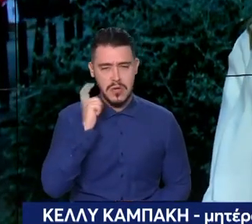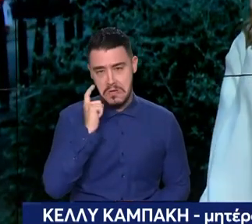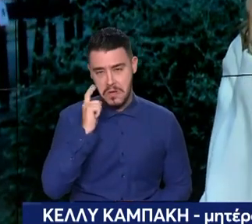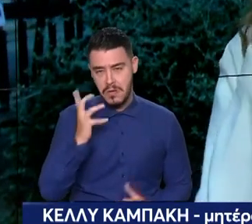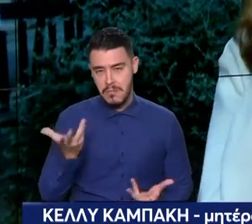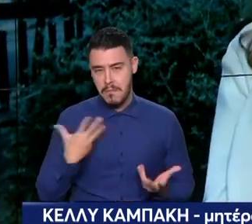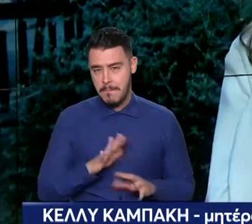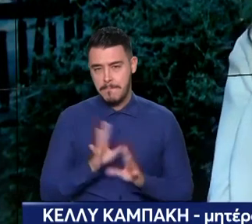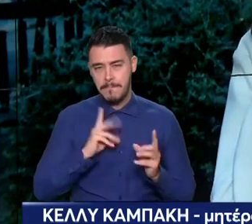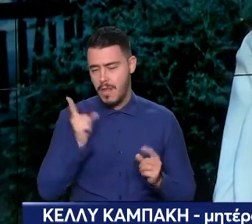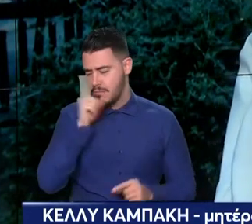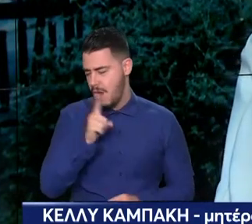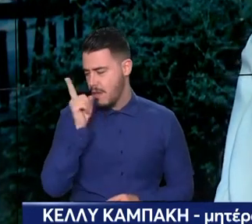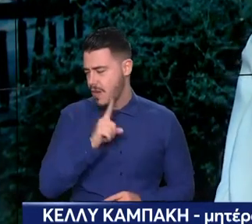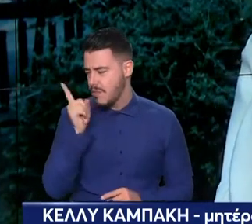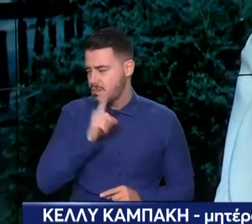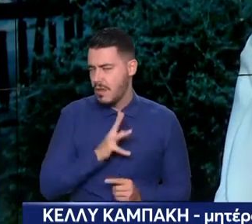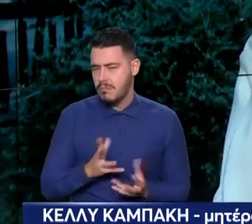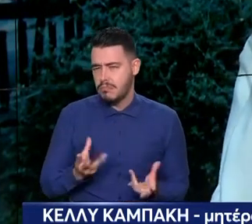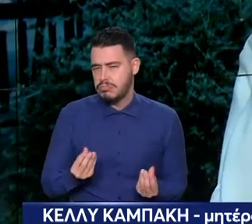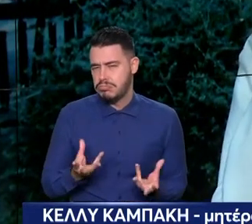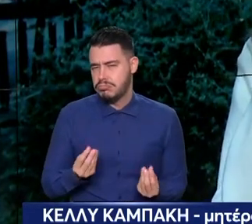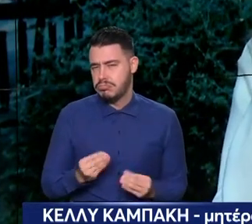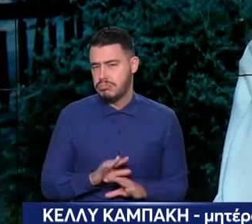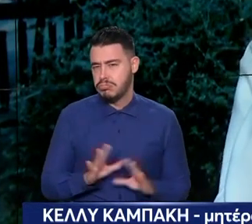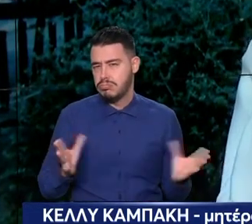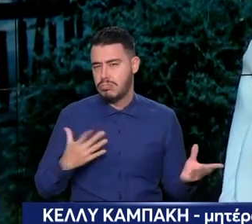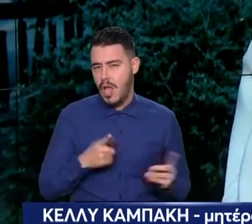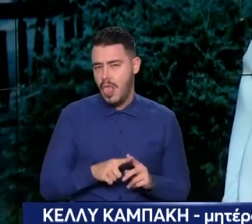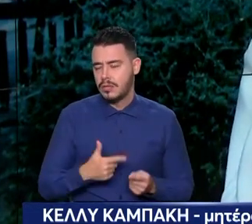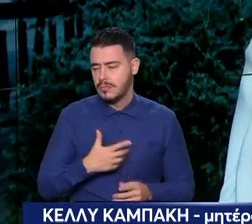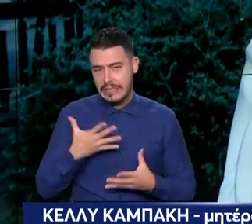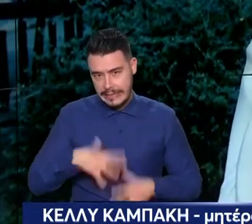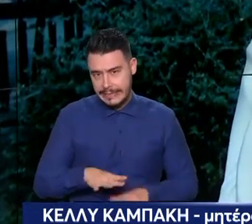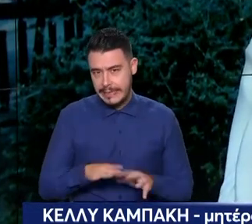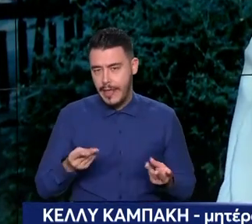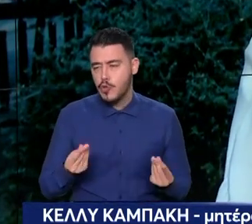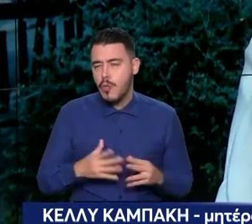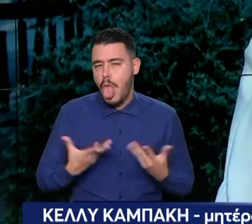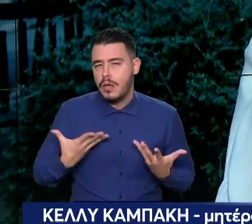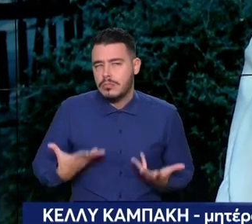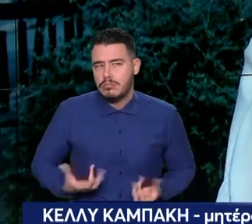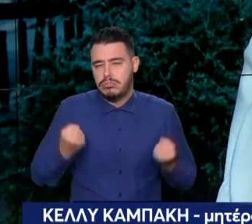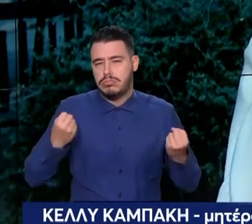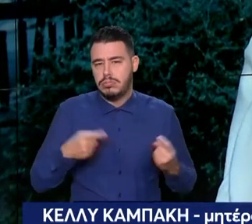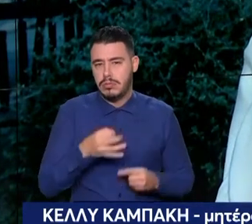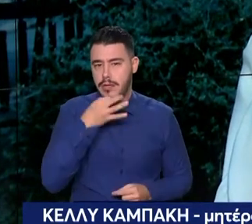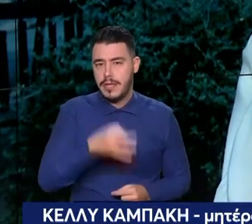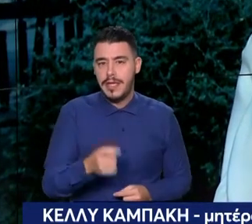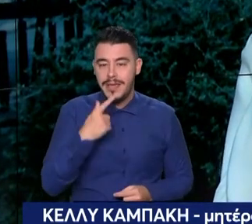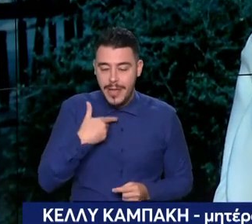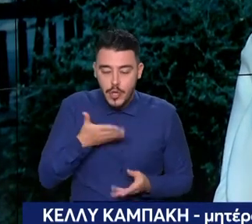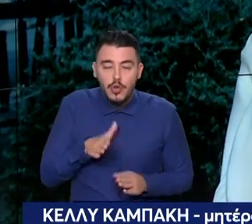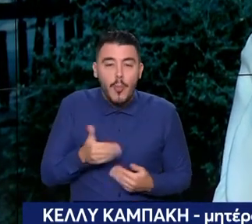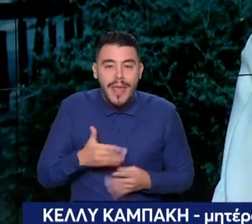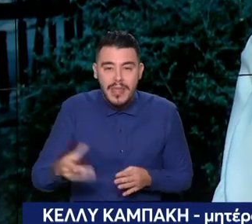μόνο ψέματα για να σώσει το τομάρι του για άλλη μια φορά. Είπε ότι του πετάχτηκε το παιδί μου. Μα είναι